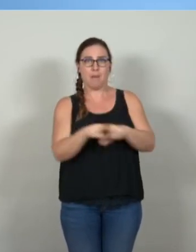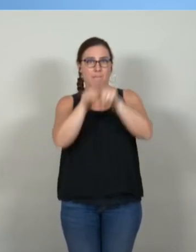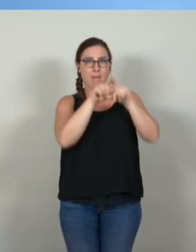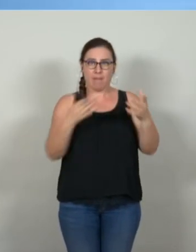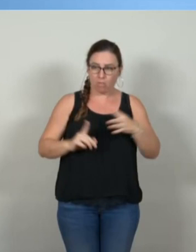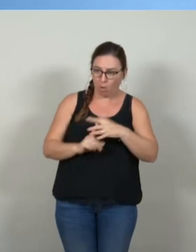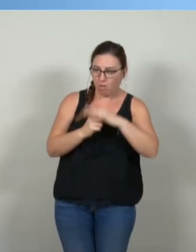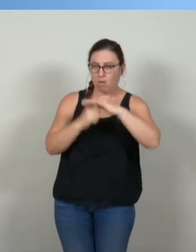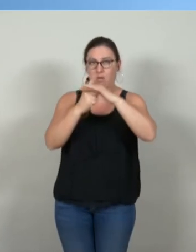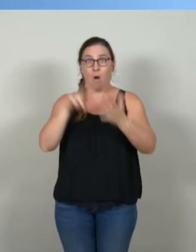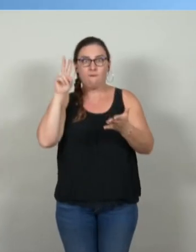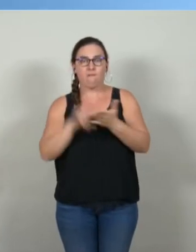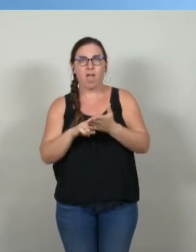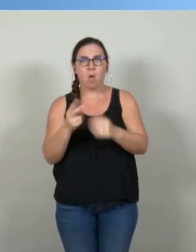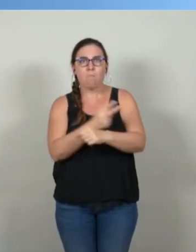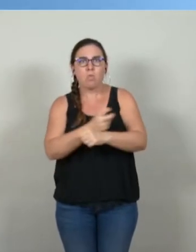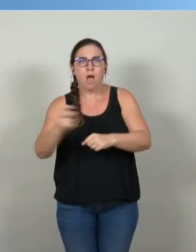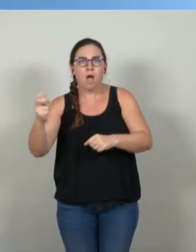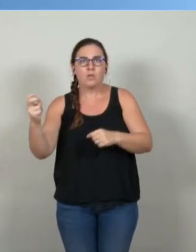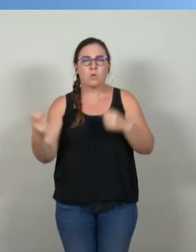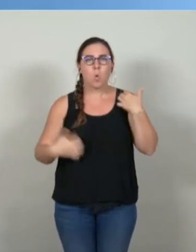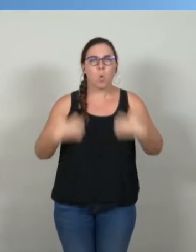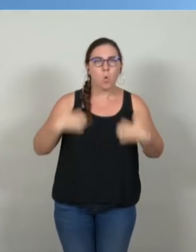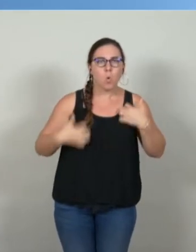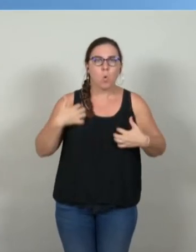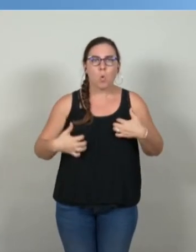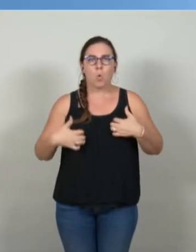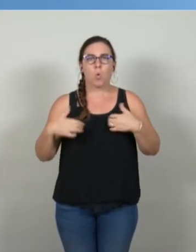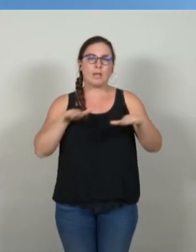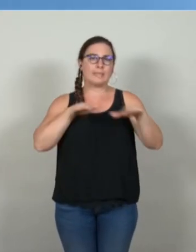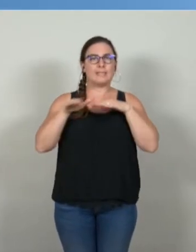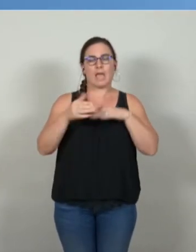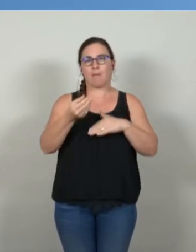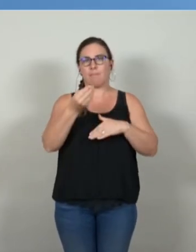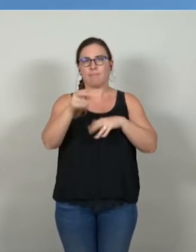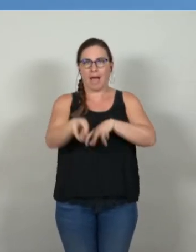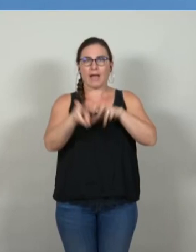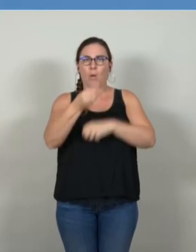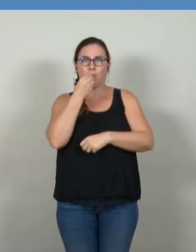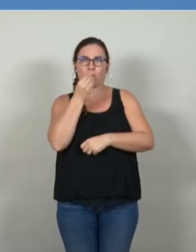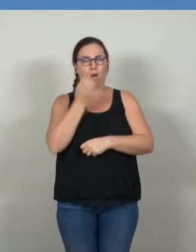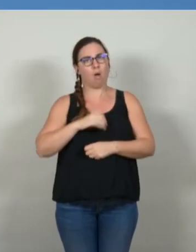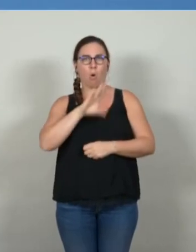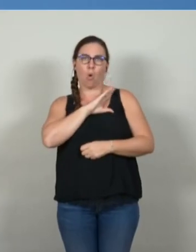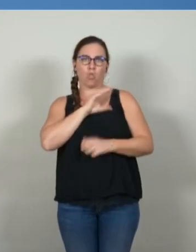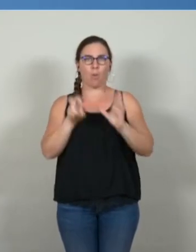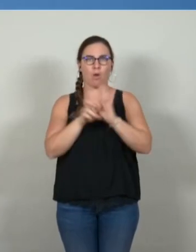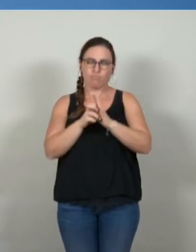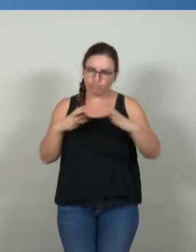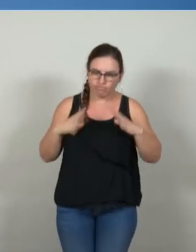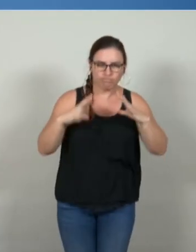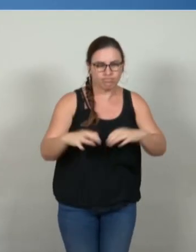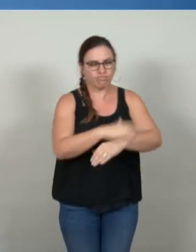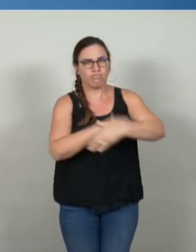émergent des menaces réelles et sérieuses sur notre système agroalimentaire Grenoble veut exercer sa responsabilité dans la construction